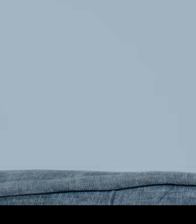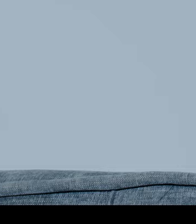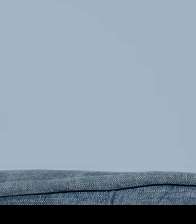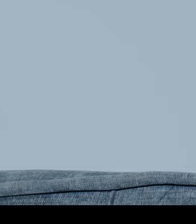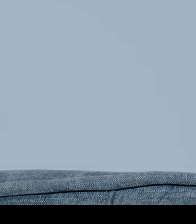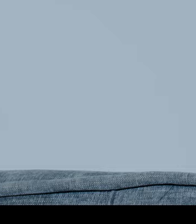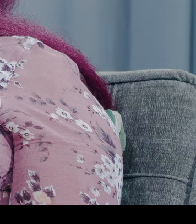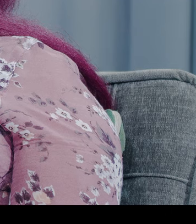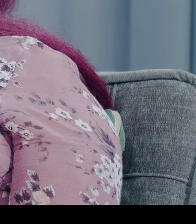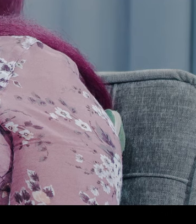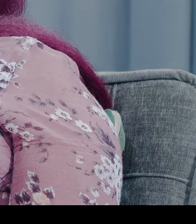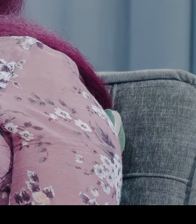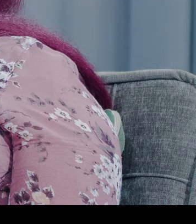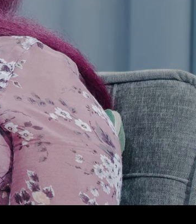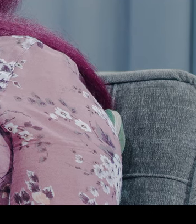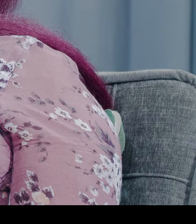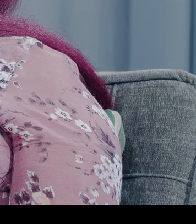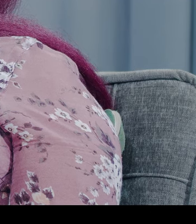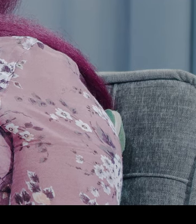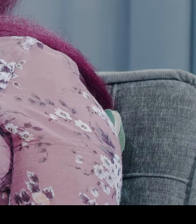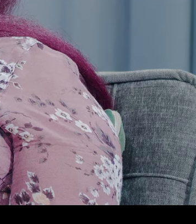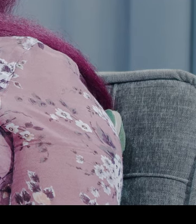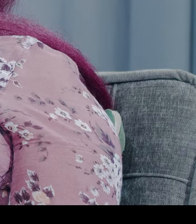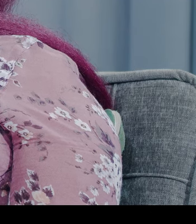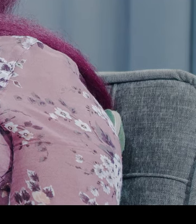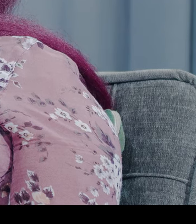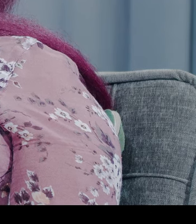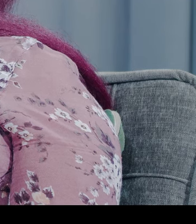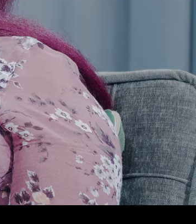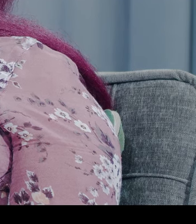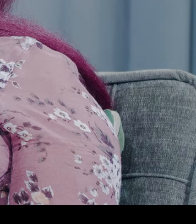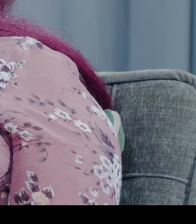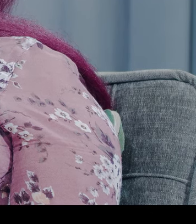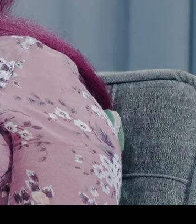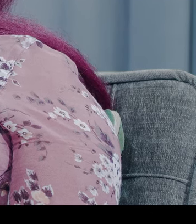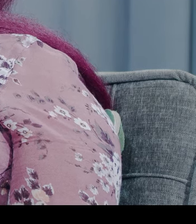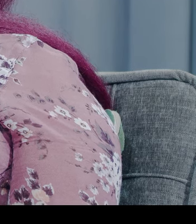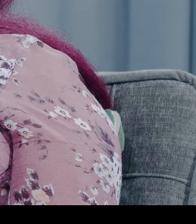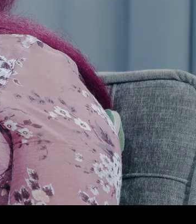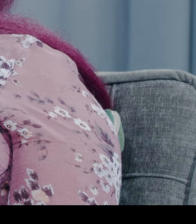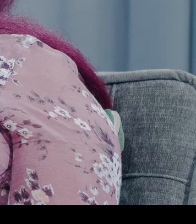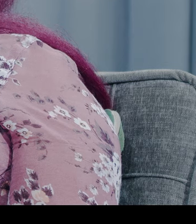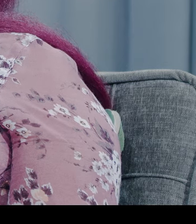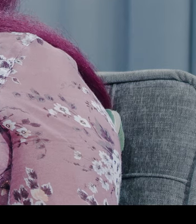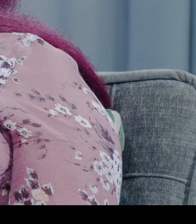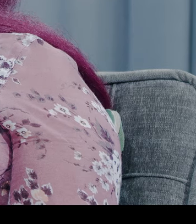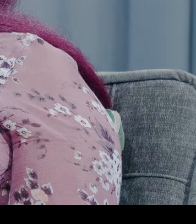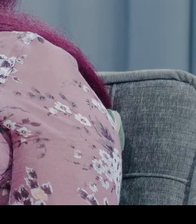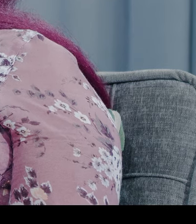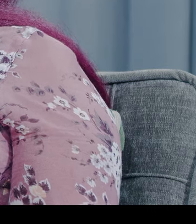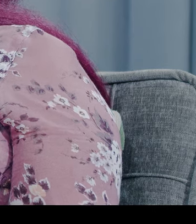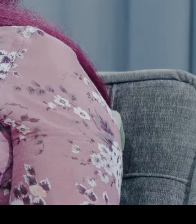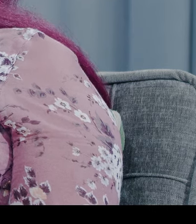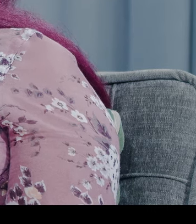የካቲት። እስከዛ ሰዓት ስቃጠል ቆይ እያለ ነው ያቆየ። ቆይ እስታለሁ እነሳለሁ ምናምን እና ወዲያው